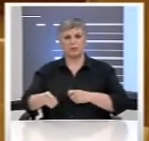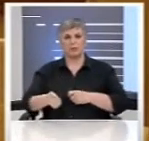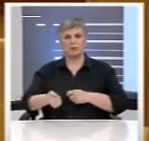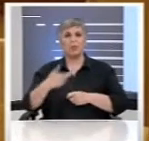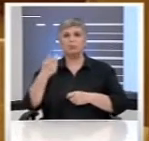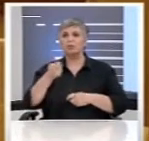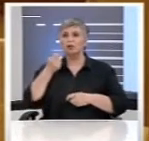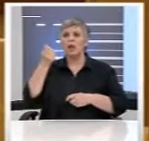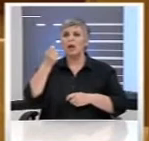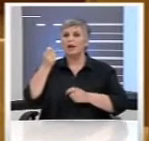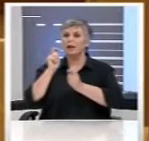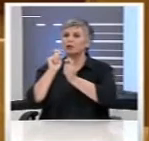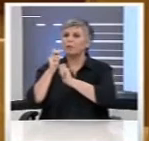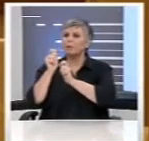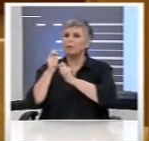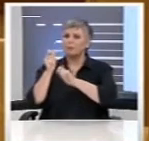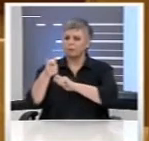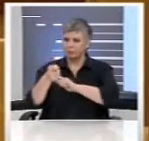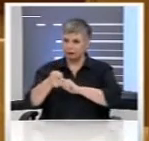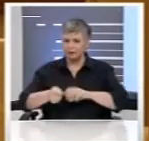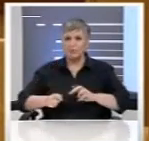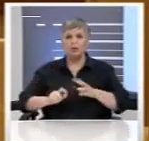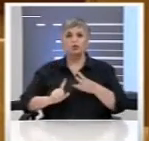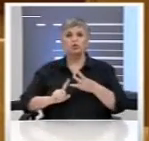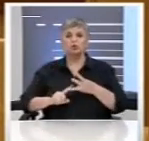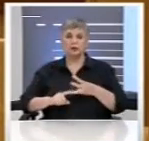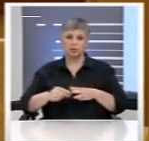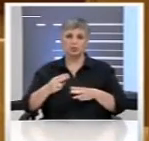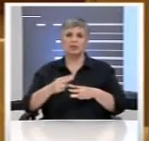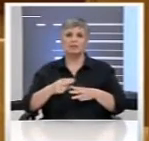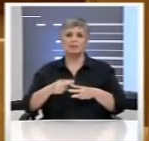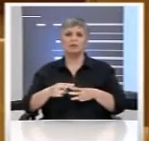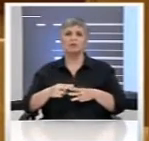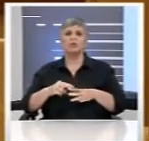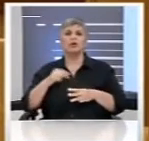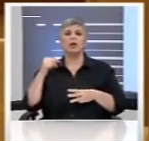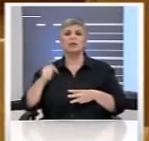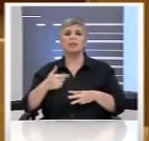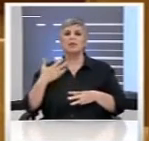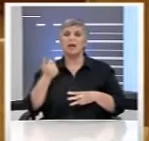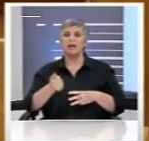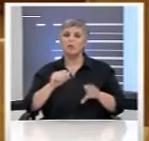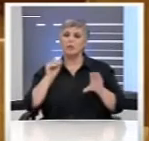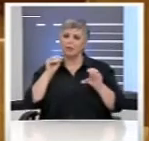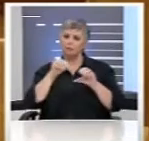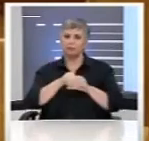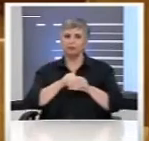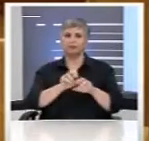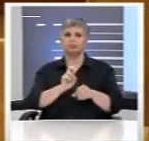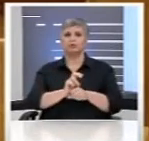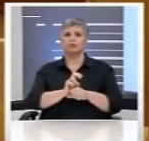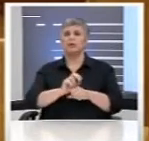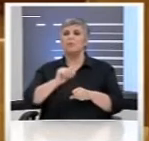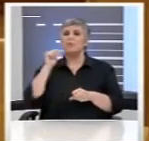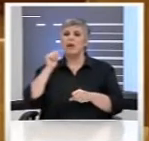χρέους. Και το τρίτο κρίσιμο πεδίο είναι ακριβώς η οικοδόμηση ενός ικανού αποθεματικού ώστε να βγει η χώρα με ασφάλεια στις